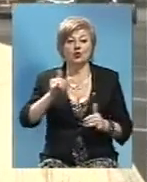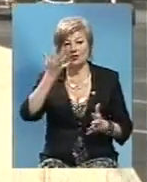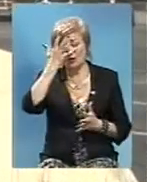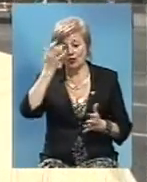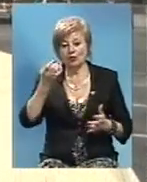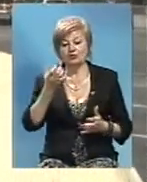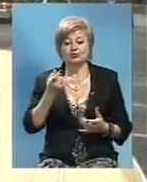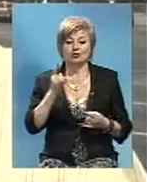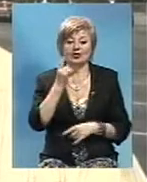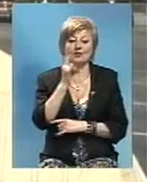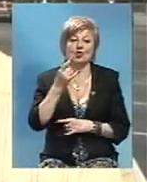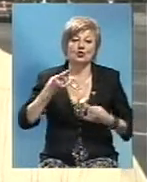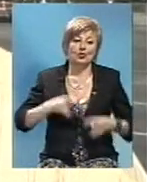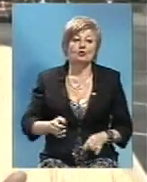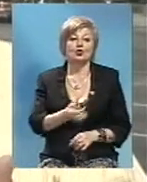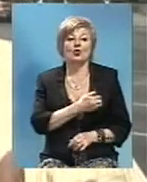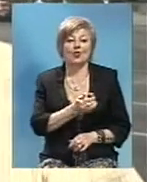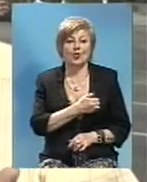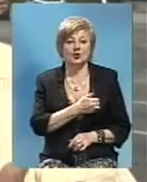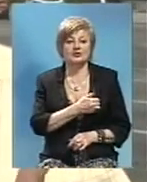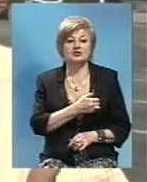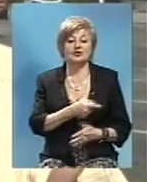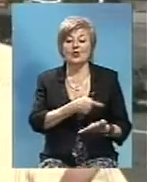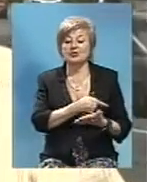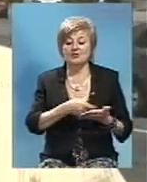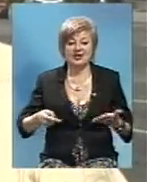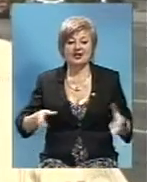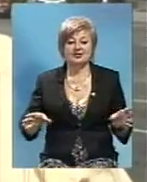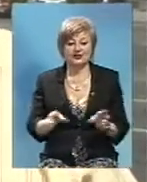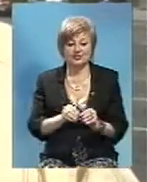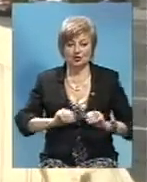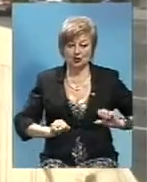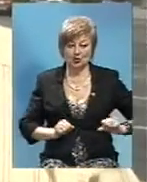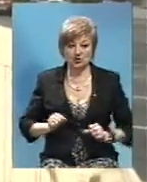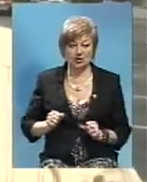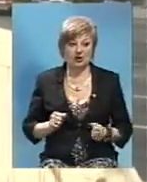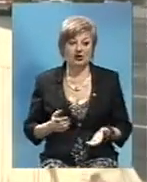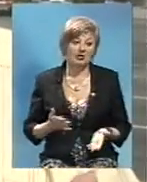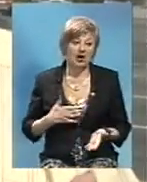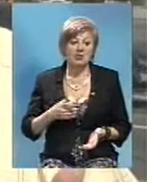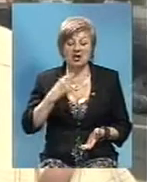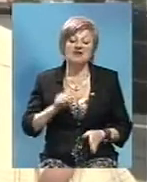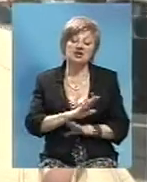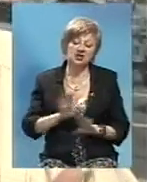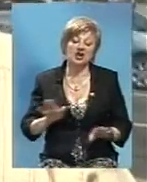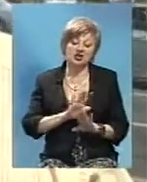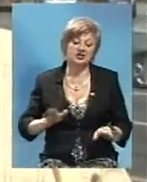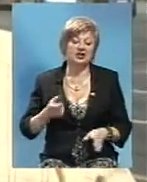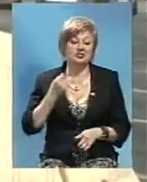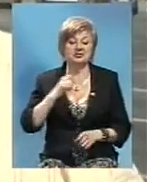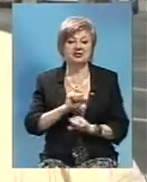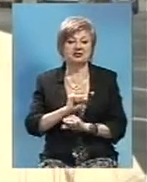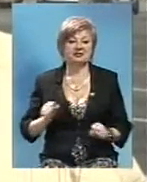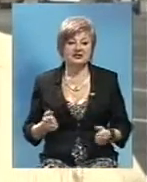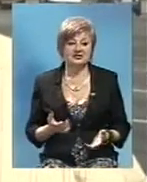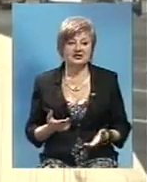родился ребенок, и ему хочется отпраздновать со своими близкими. А мы говорим, нет, ты можешь только так и так.